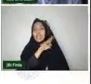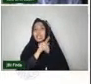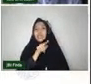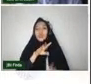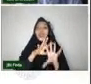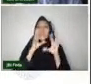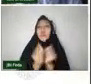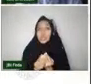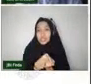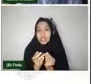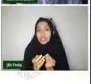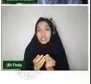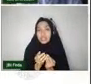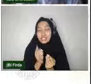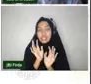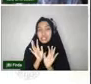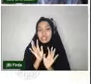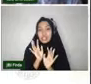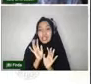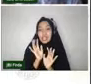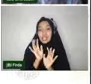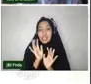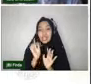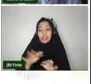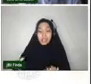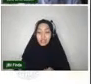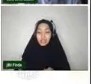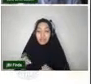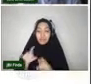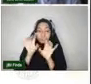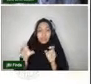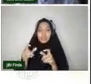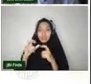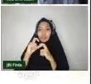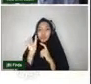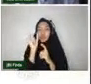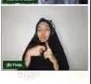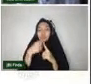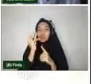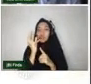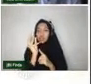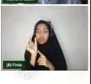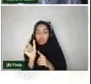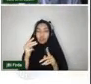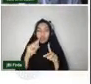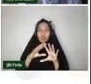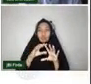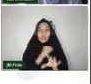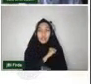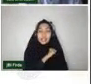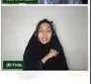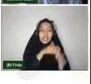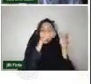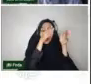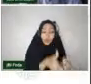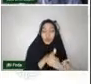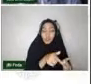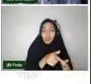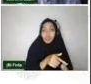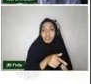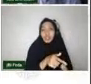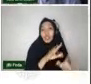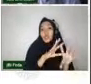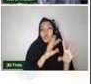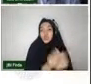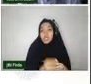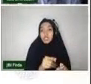inklusi. Kemudian ada anak-anak dengan berbagai suku bangsa. Jadi itu juga perlu inklusi, perlu khusus, kekhususan. Karena sebagaimana kita ketahui